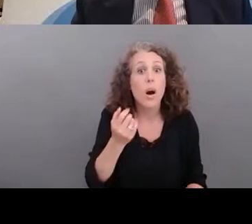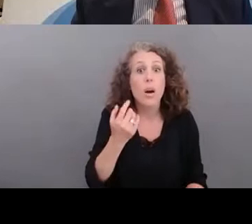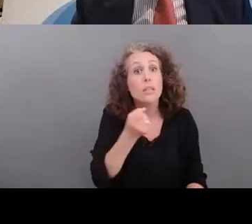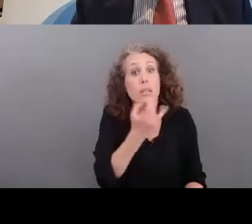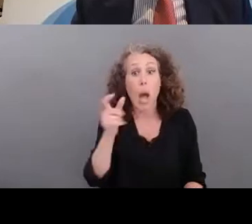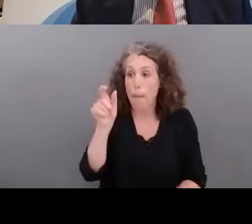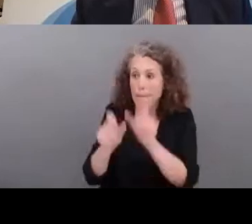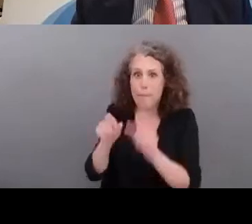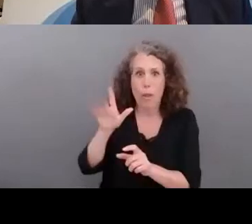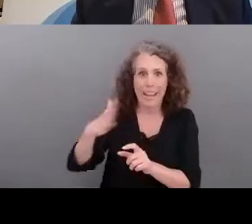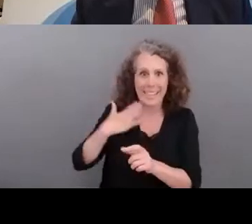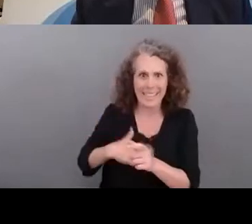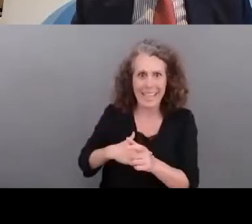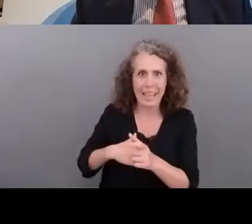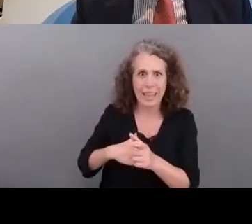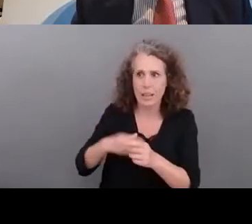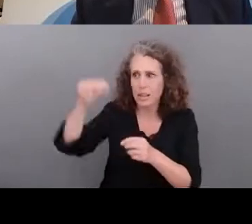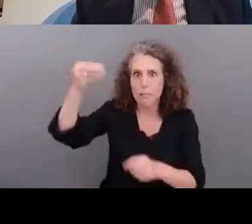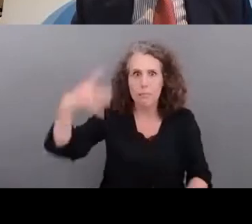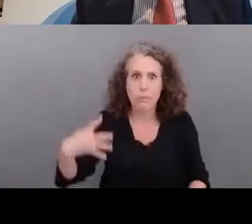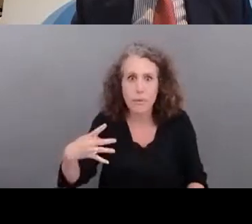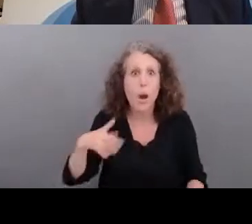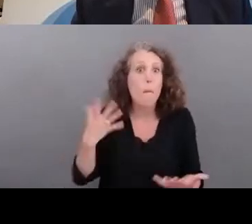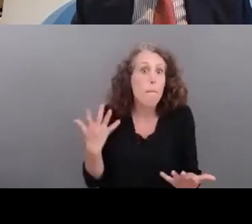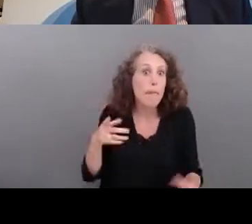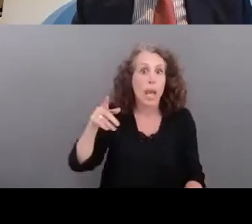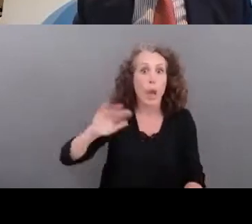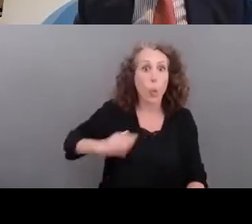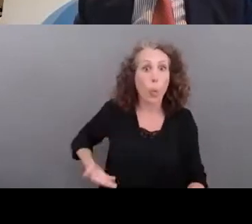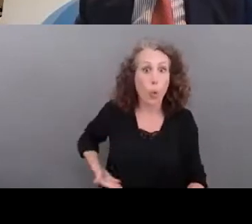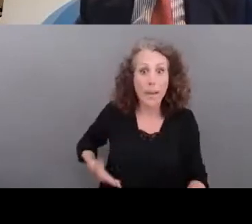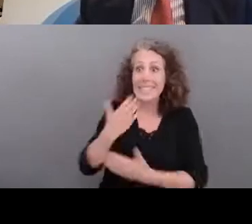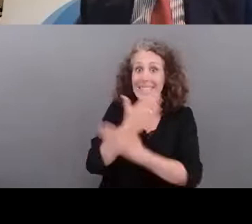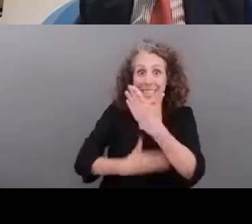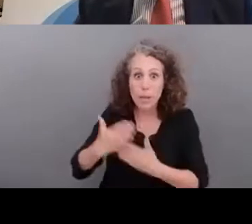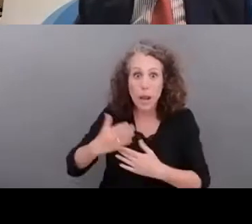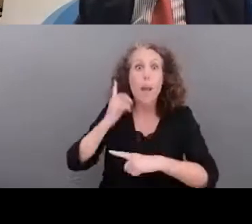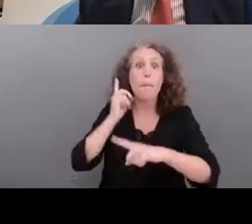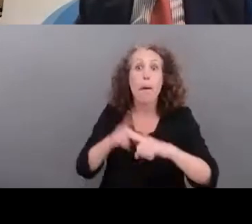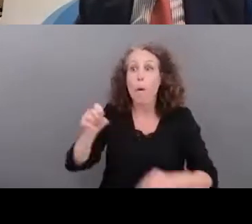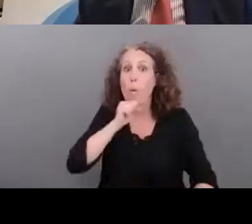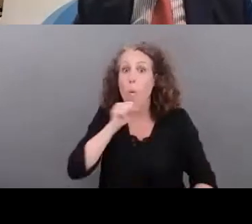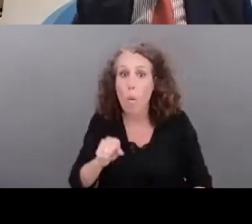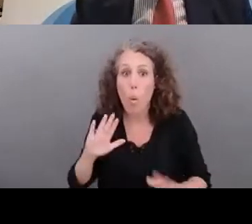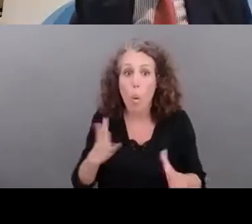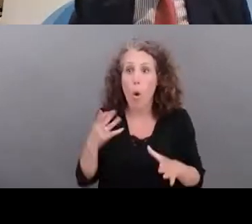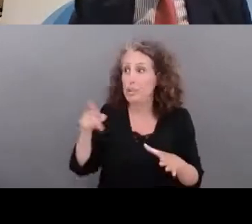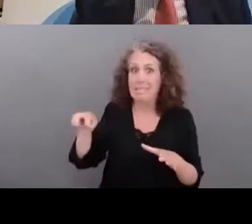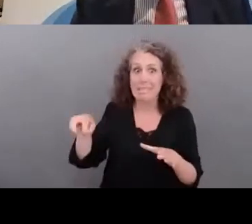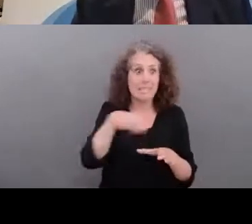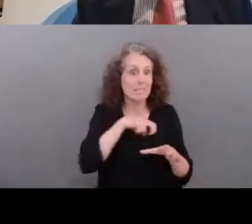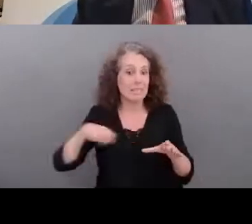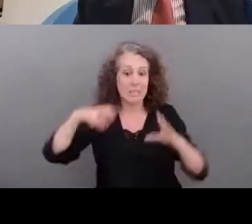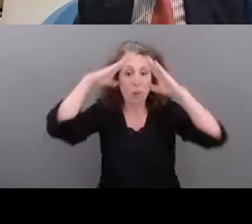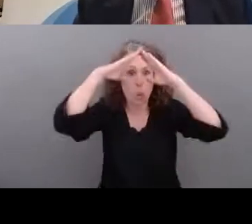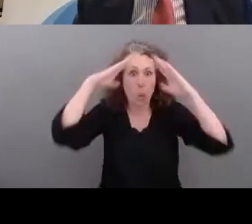ont de multiples besoins. Donc, une personne handicapée, une femme handicapée serait peut-être aussi âgée ou déplacée. Il faut